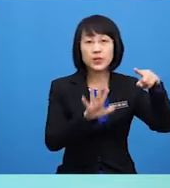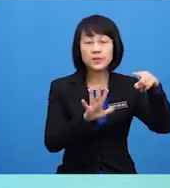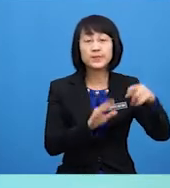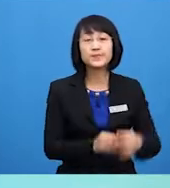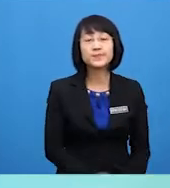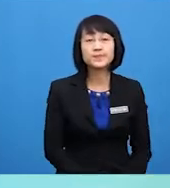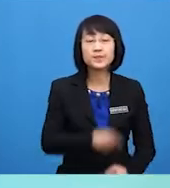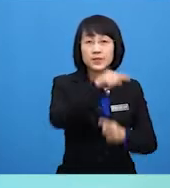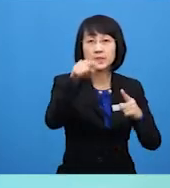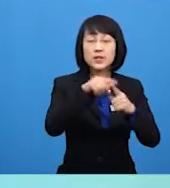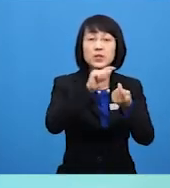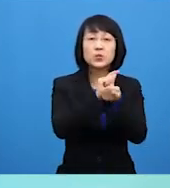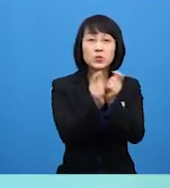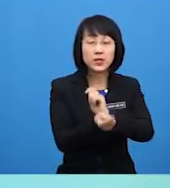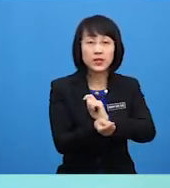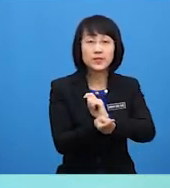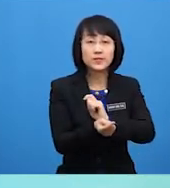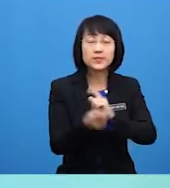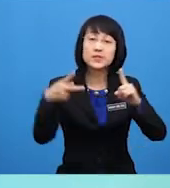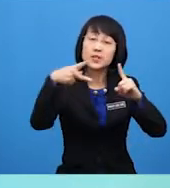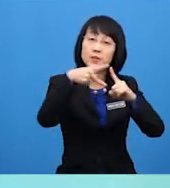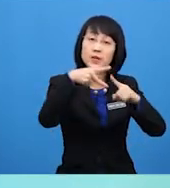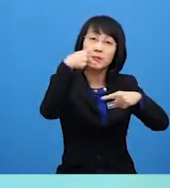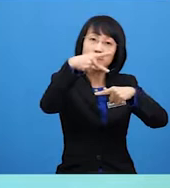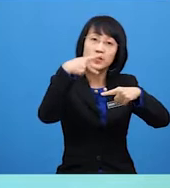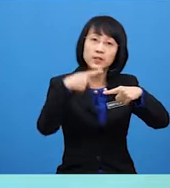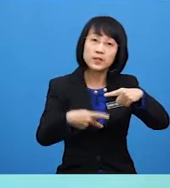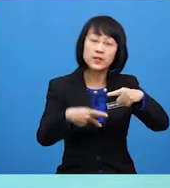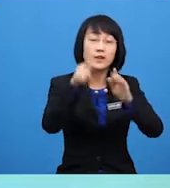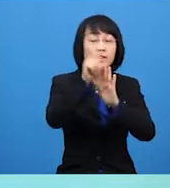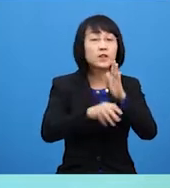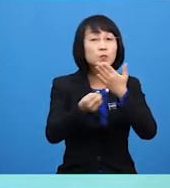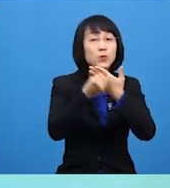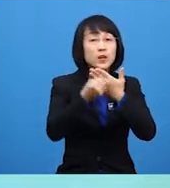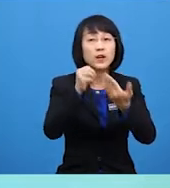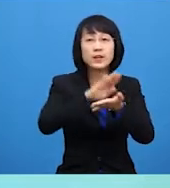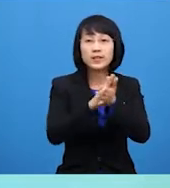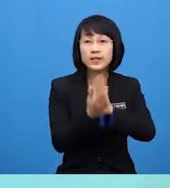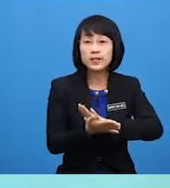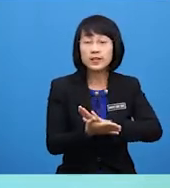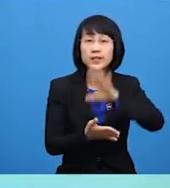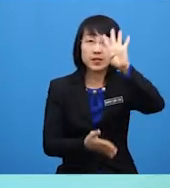12/45 apabila ditukarkan kepada pecahan termudah menjadi